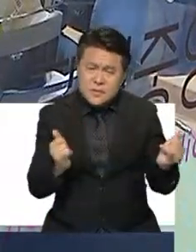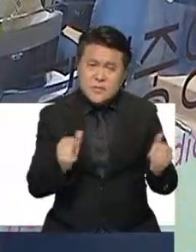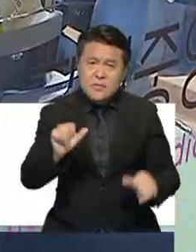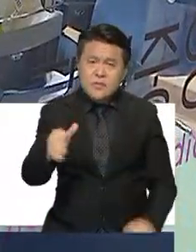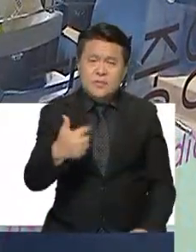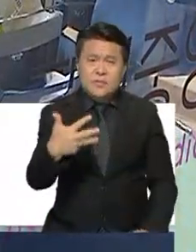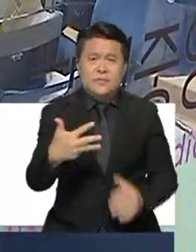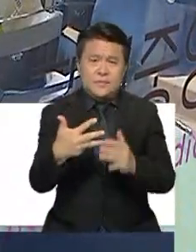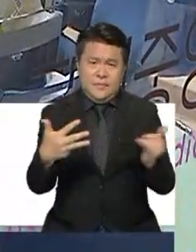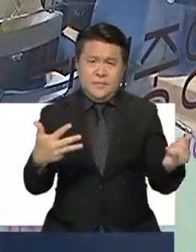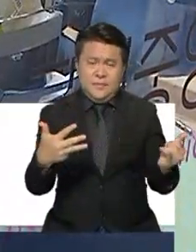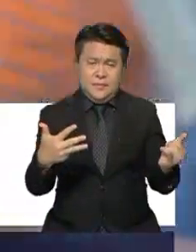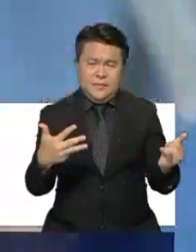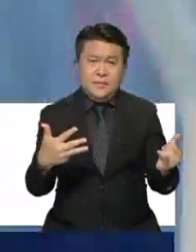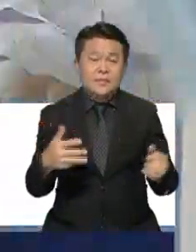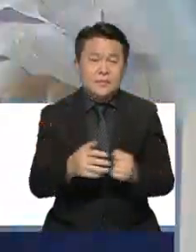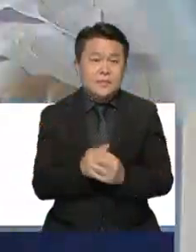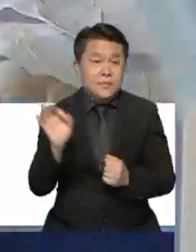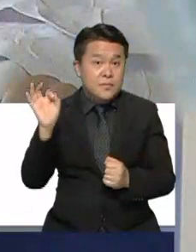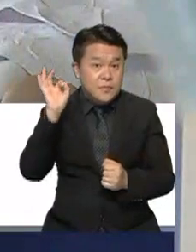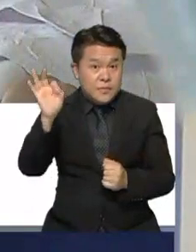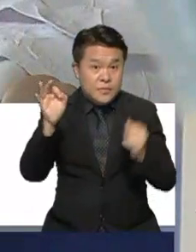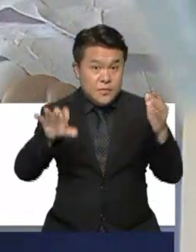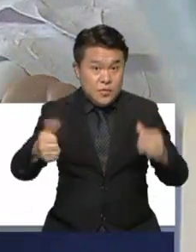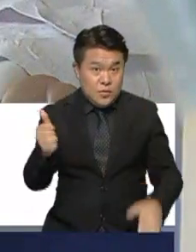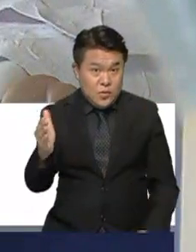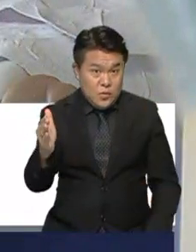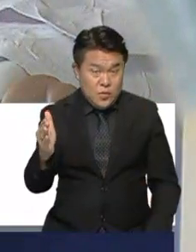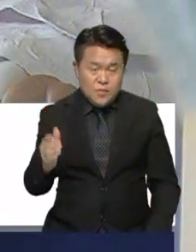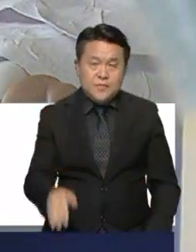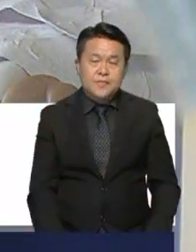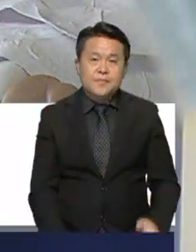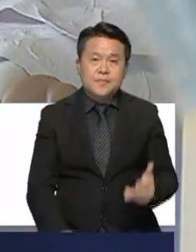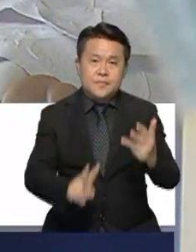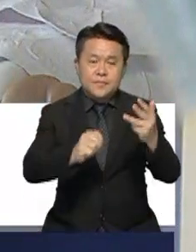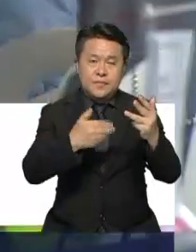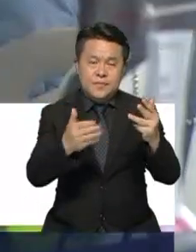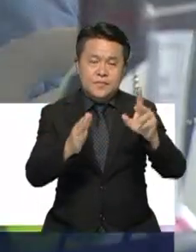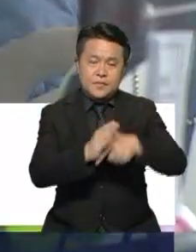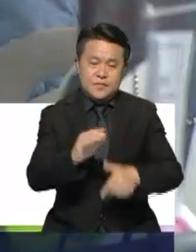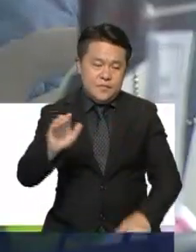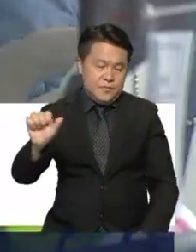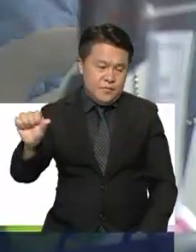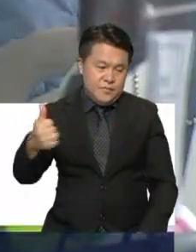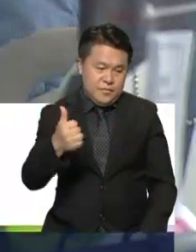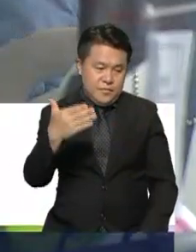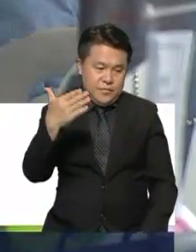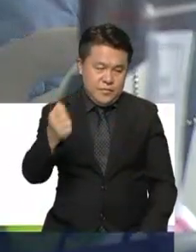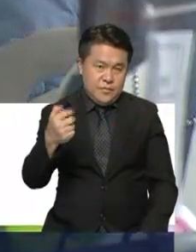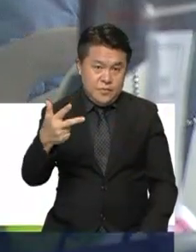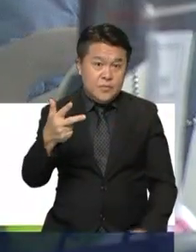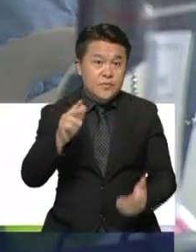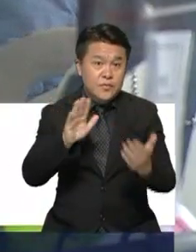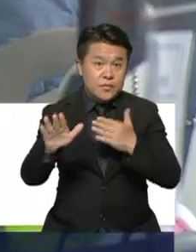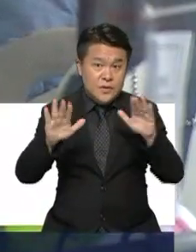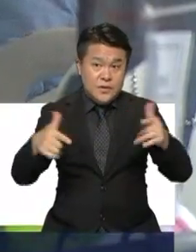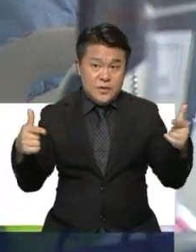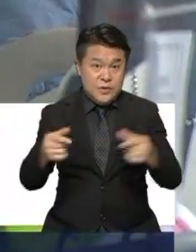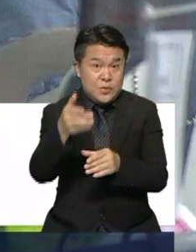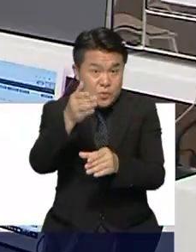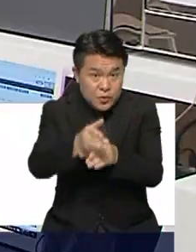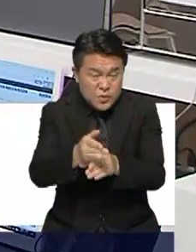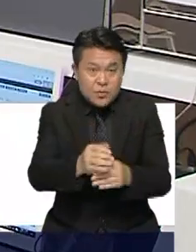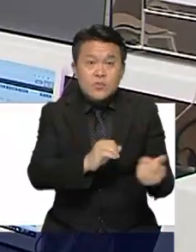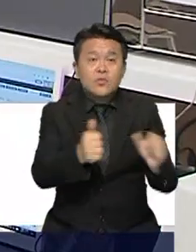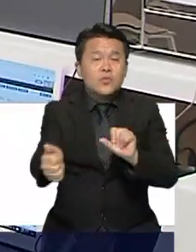10일째 500명대를 이어갔지만 지난달 29일 597명 이후 감소세를 보이고 있습니다.